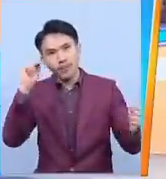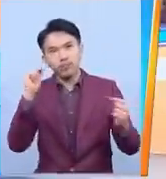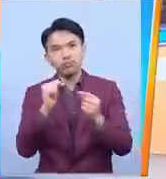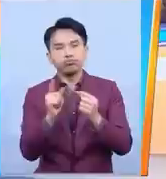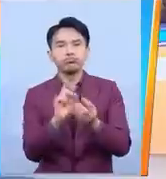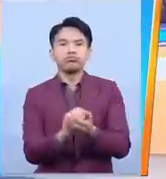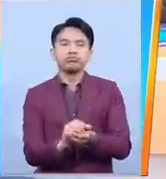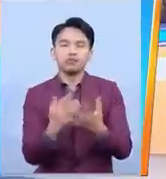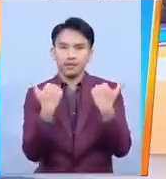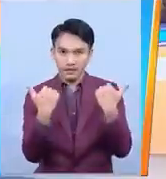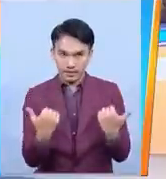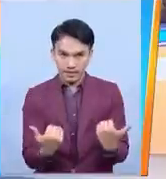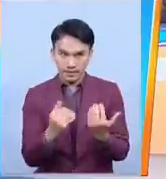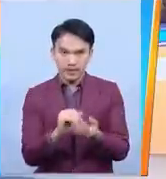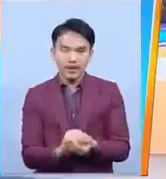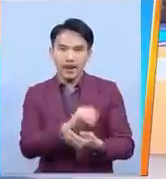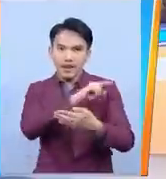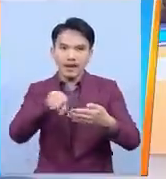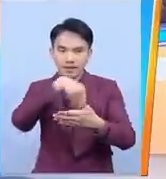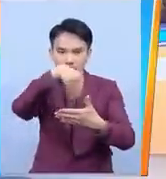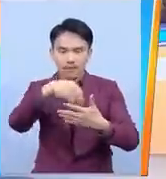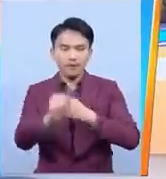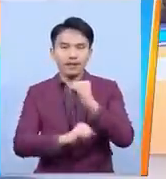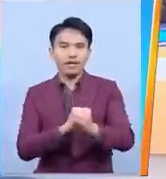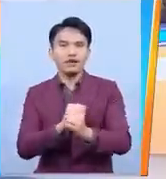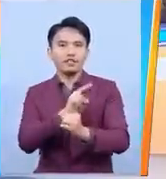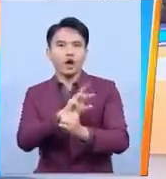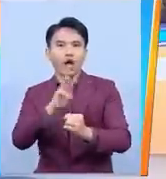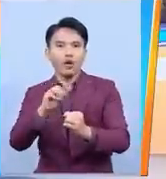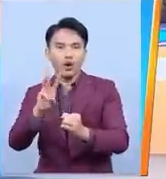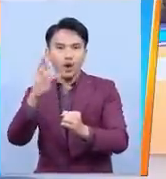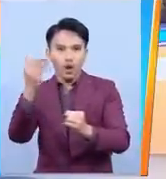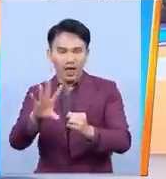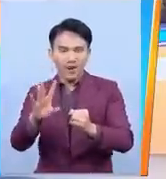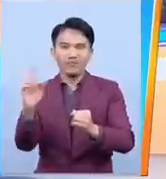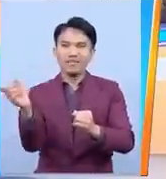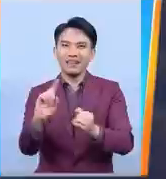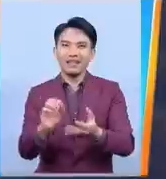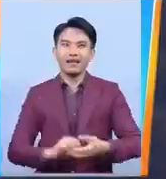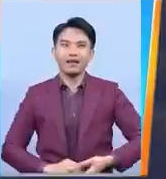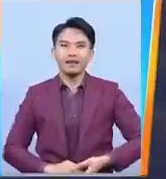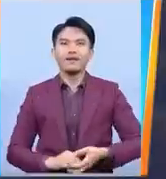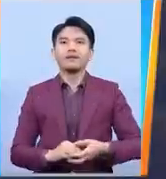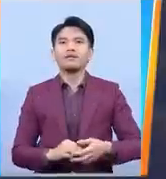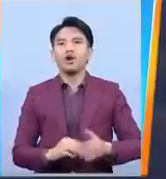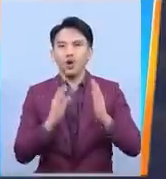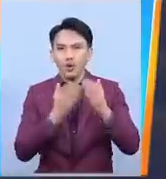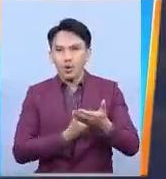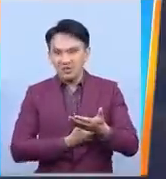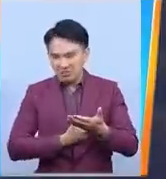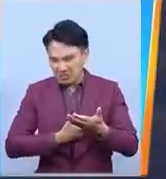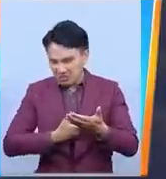ว่าครั้งนี้เลือกตั้งปี 2566จะเป็นครั้งที่ซื้อเสียงมากที่สุดใน